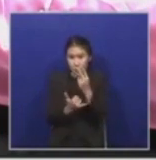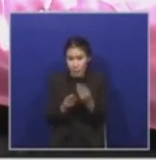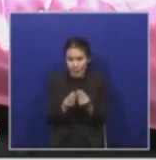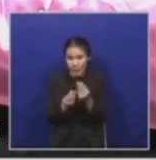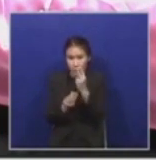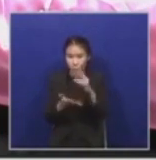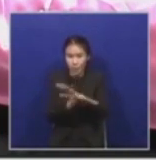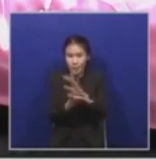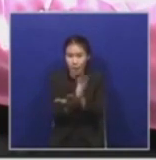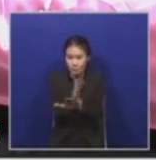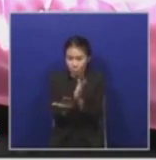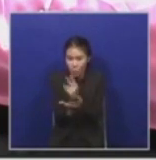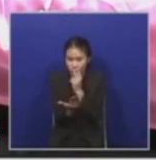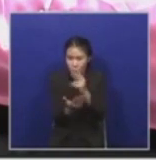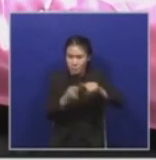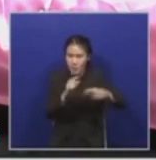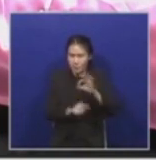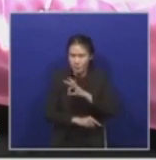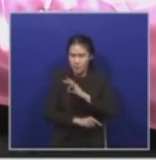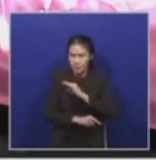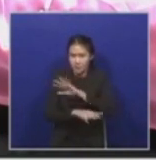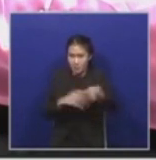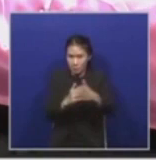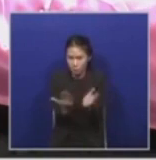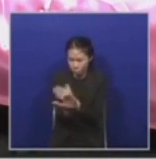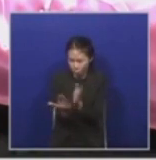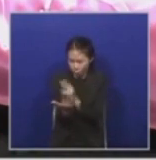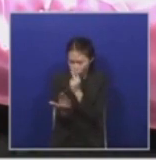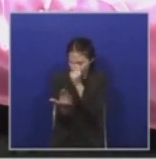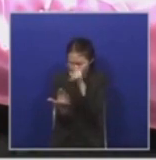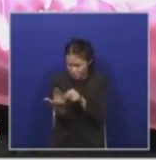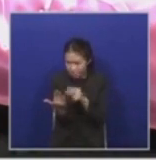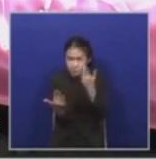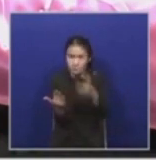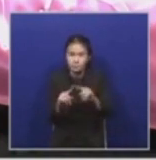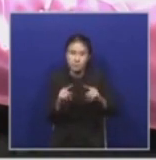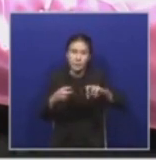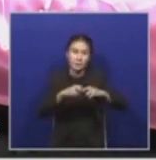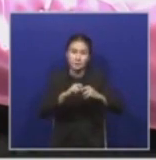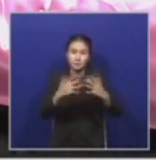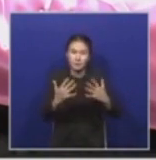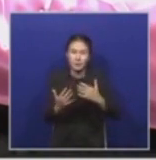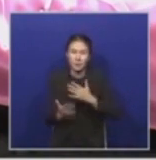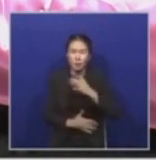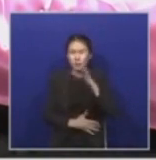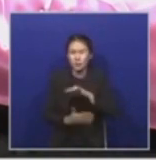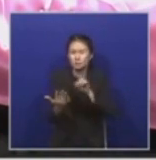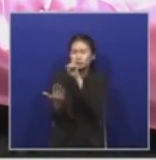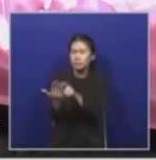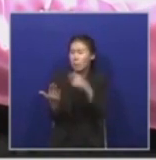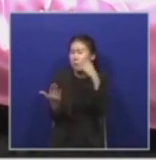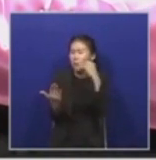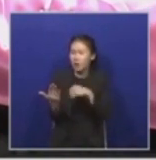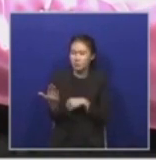ในเอกสารเนี่ยนะผมเชื่อว่าเพื่อนสมาชิกหลายท่านก็อ่านเห็นแต่อาจจะไม่ได้ติดใจแต่ผมขี้สงสัยครับจิ้งจกชอ